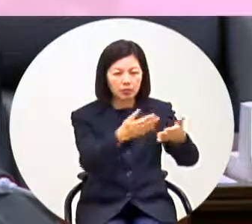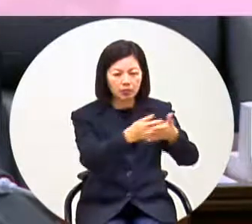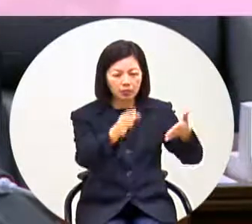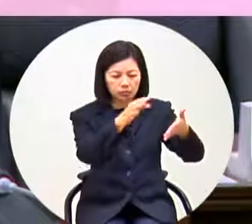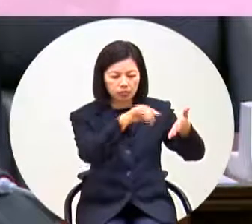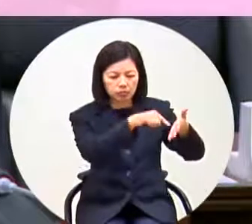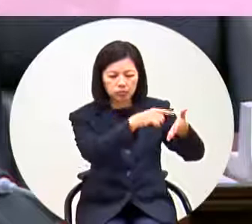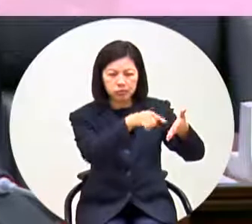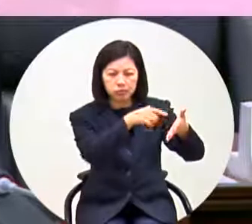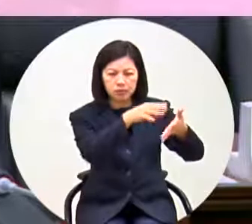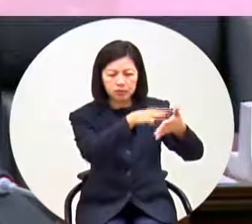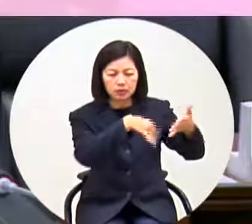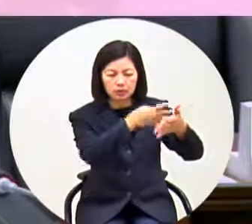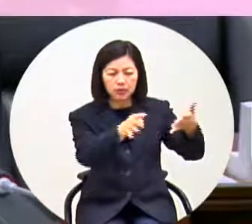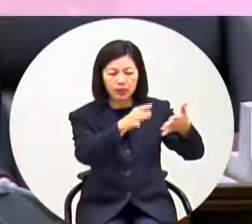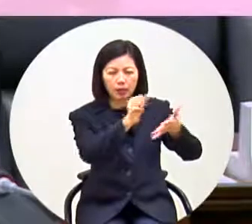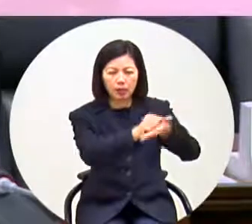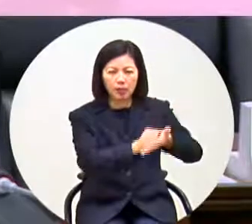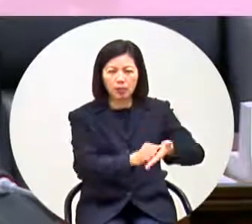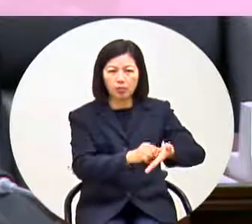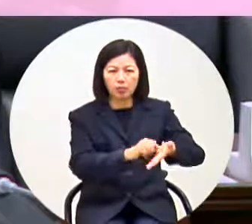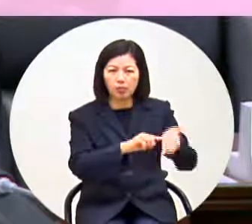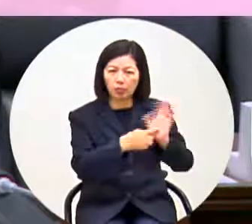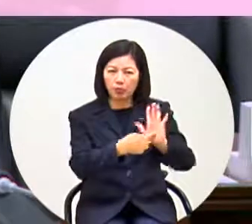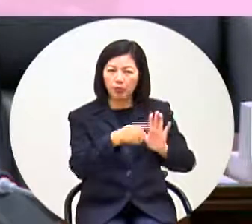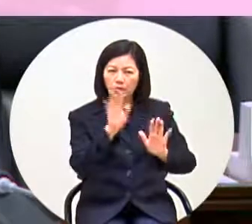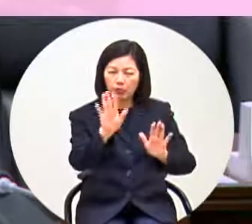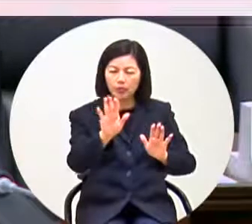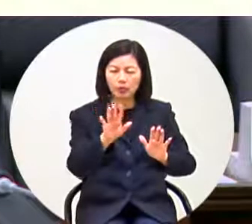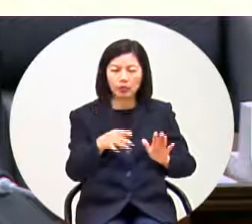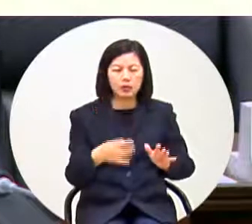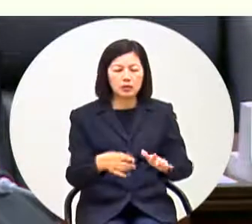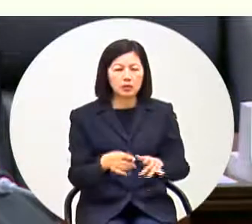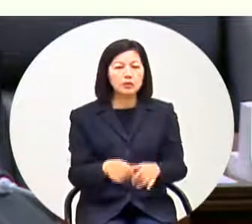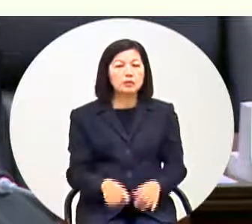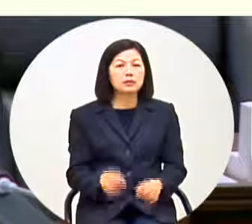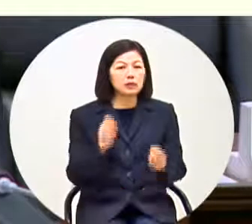就可以比较贴近我们事实的一个薪资了哦。